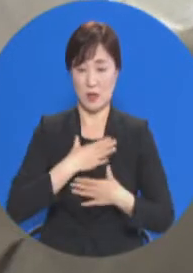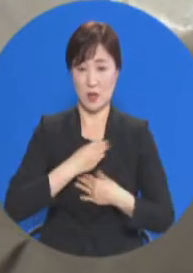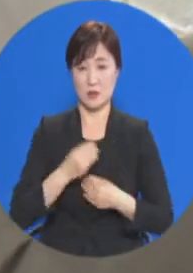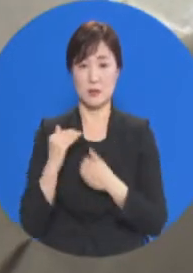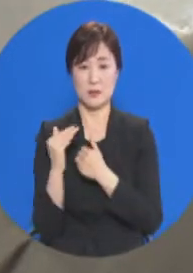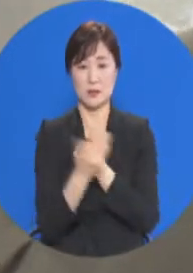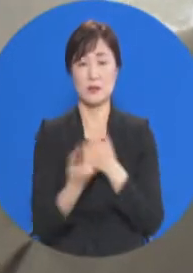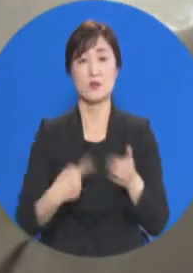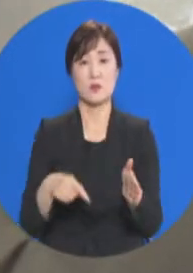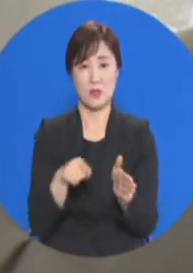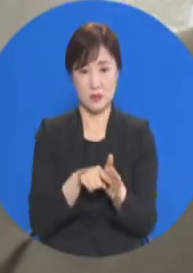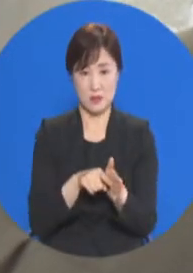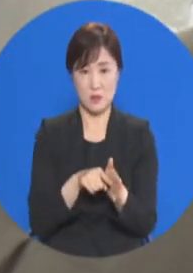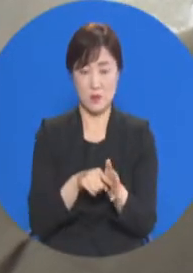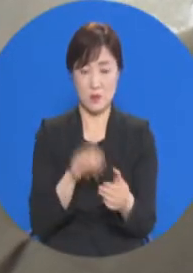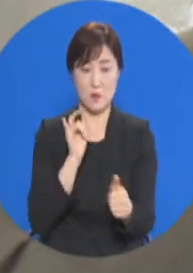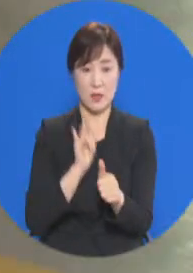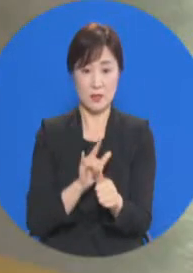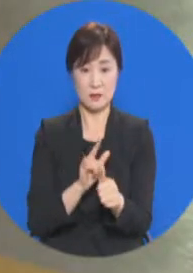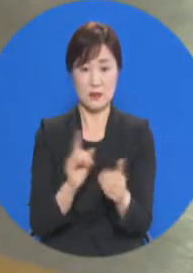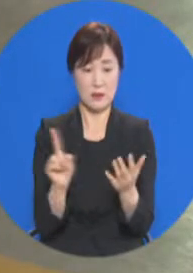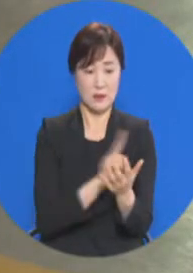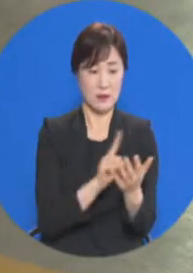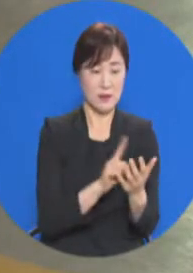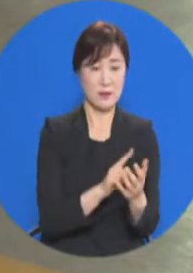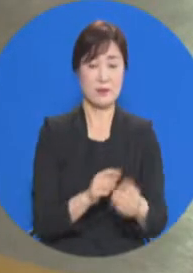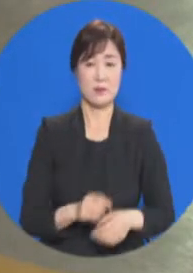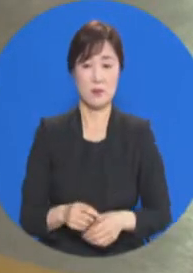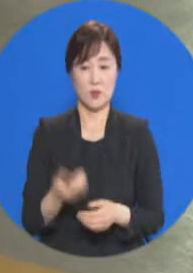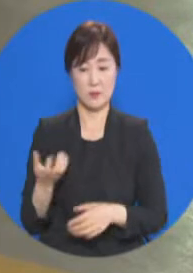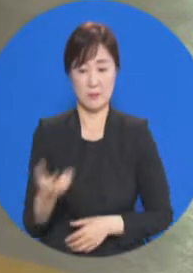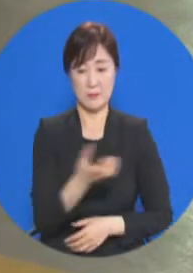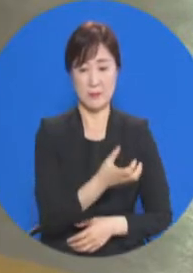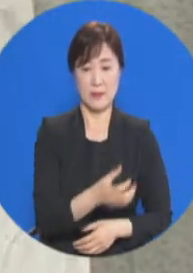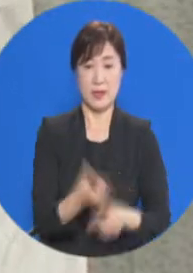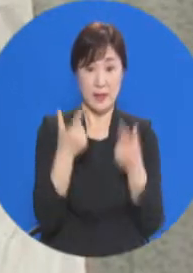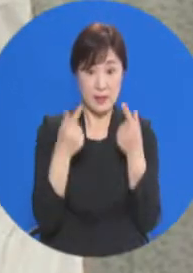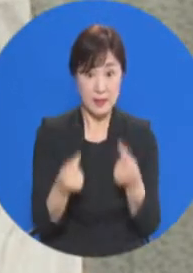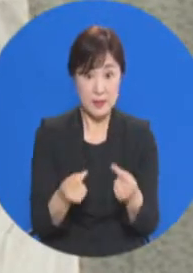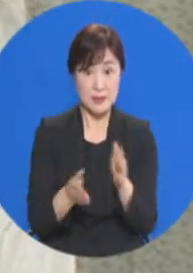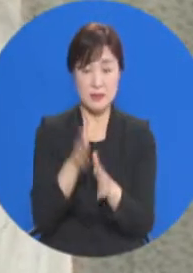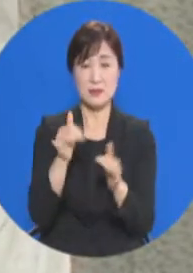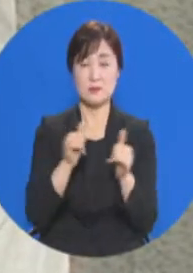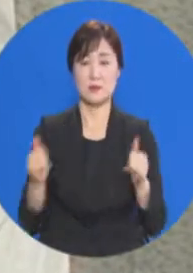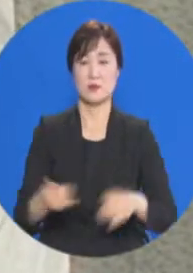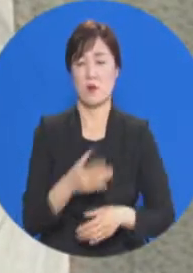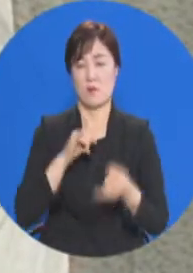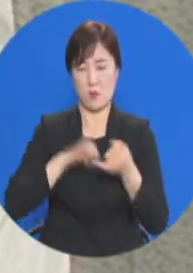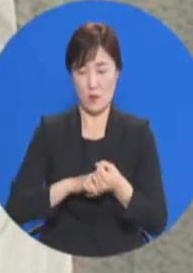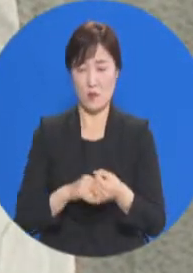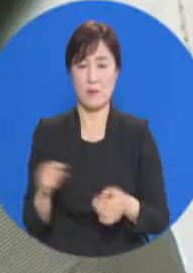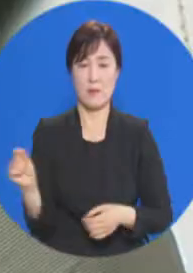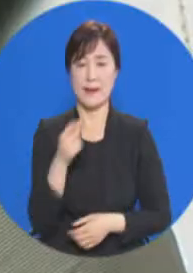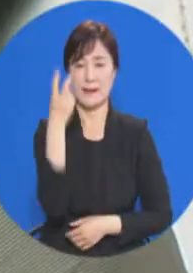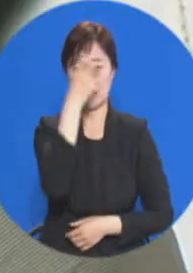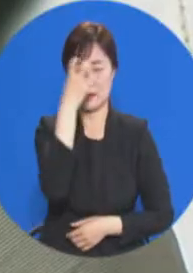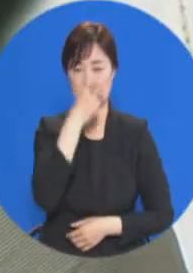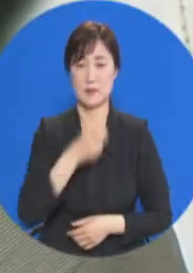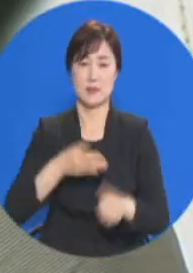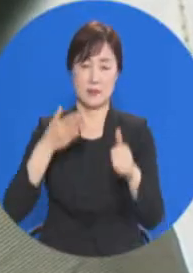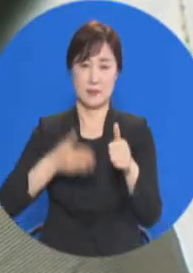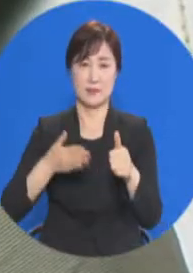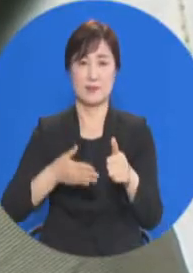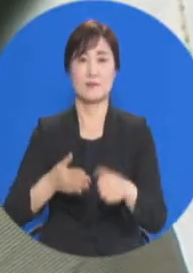지키기 위해서라도 확진자들과 접촉했거나 이동 동선이 겹치는 시민들은 하루빨리 코로나 진단검사를